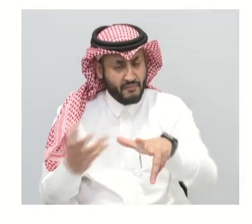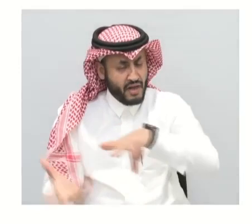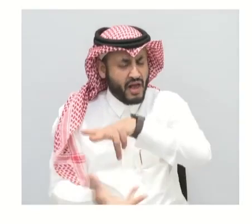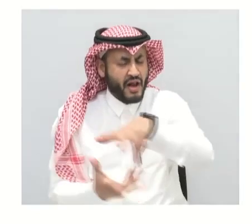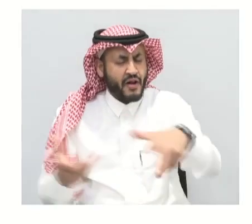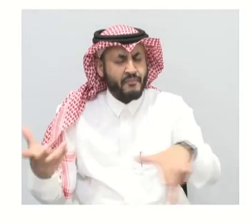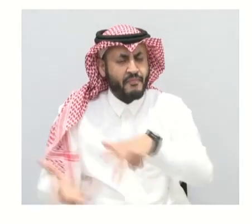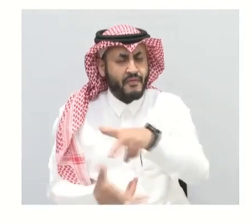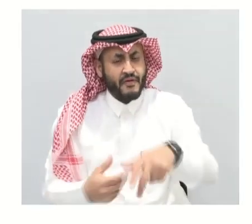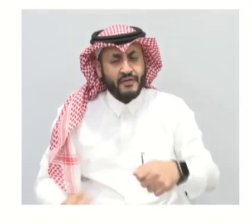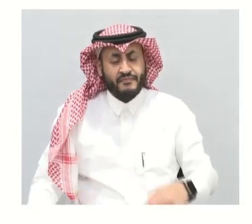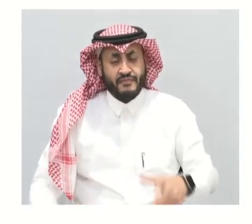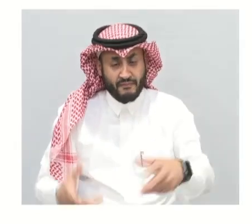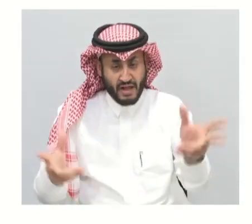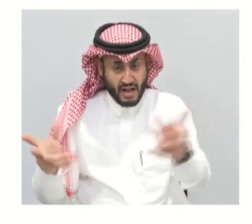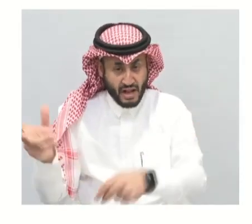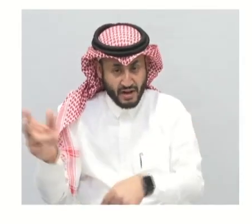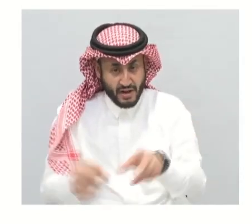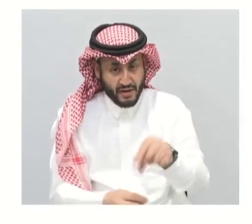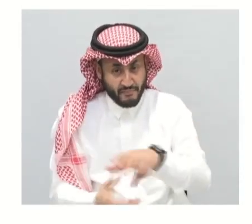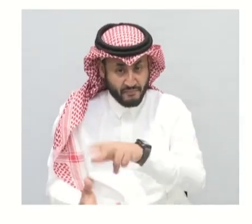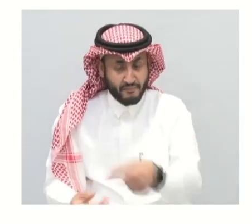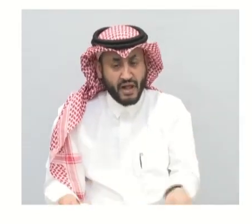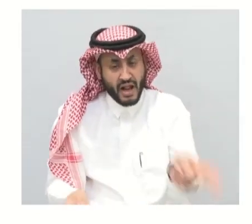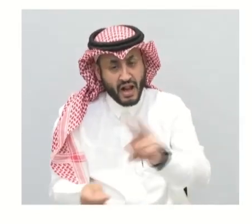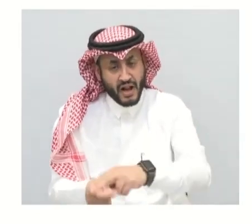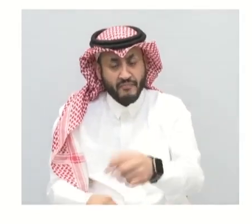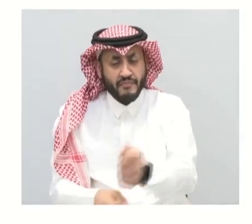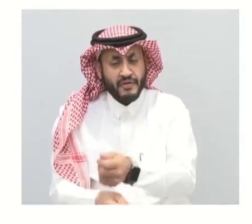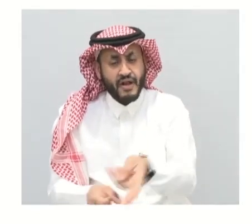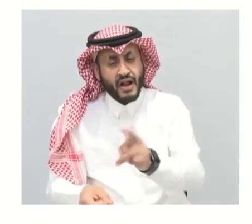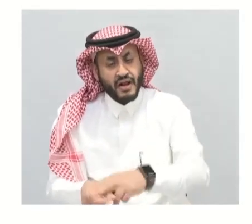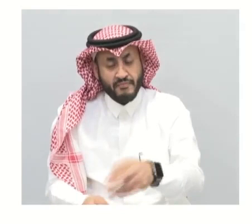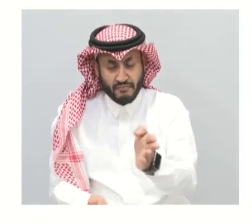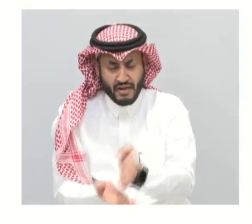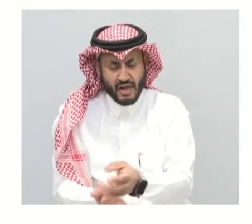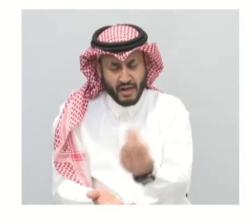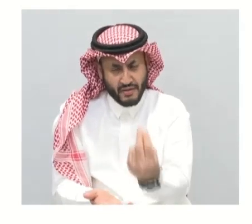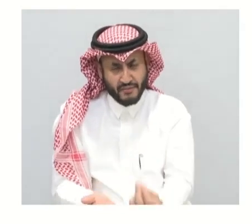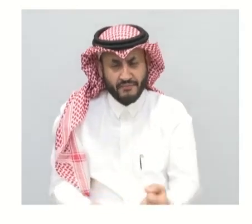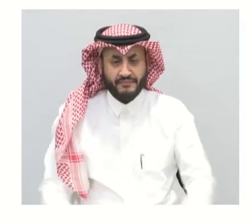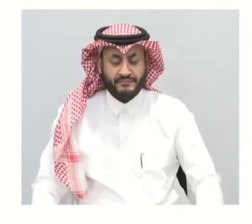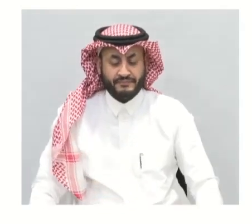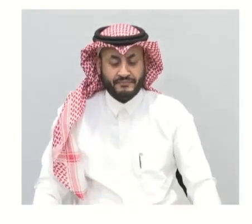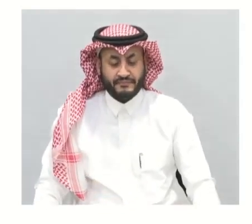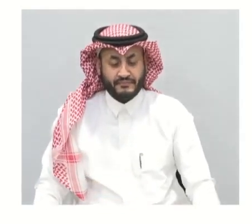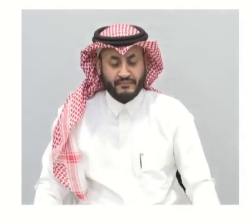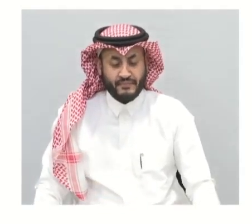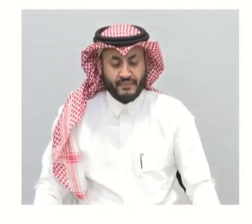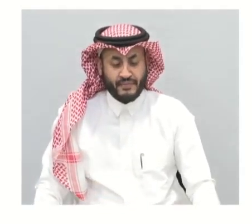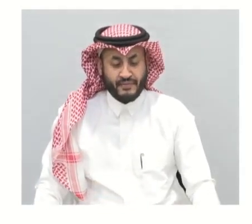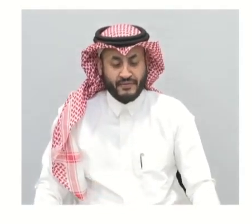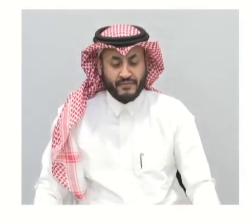ونحافظ على موارد الارض وهي اعاده الاستخدام والترشيد وكذلك كما تشاهدون